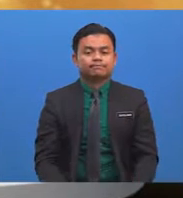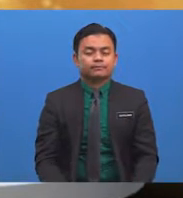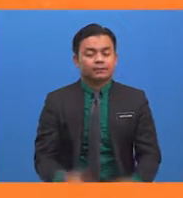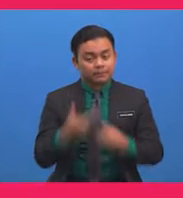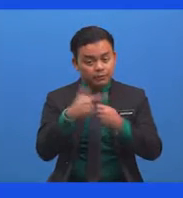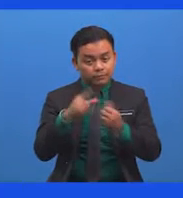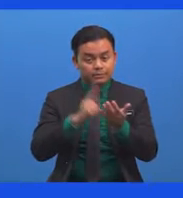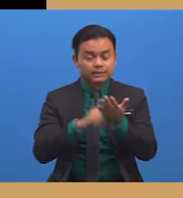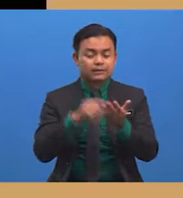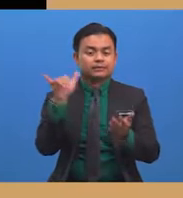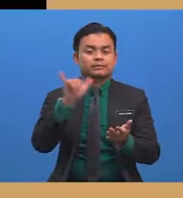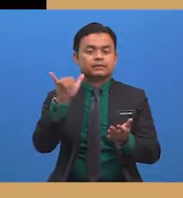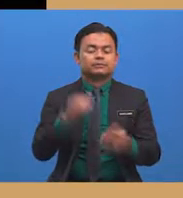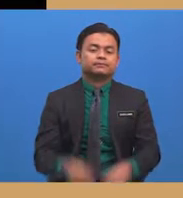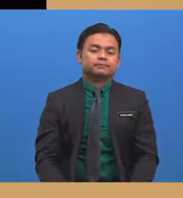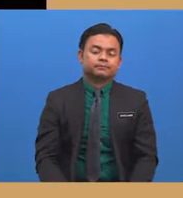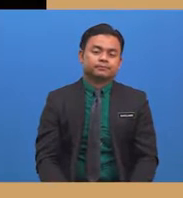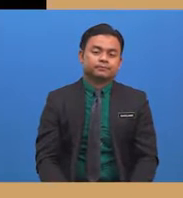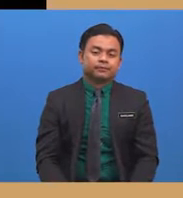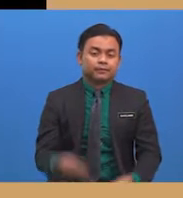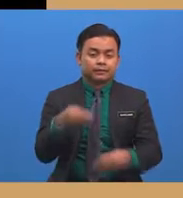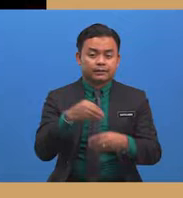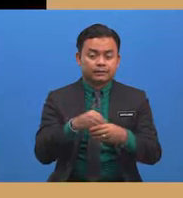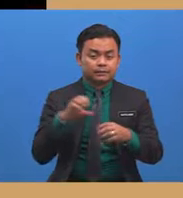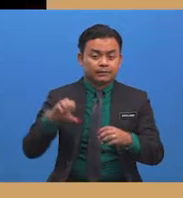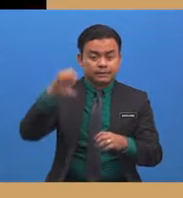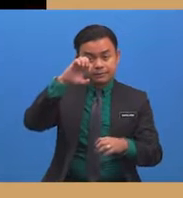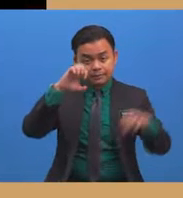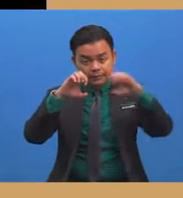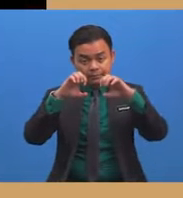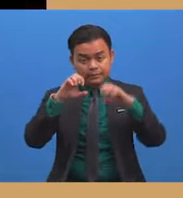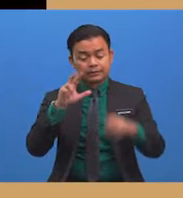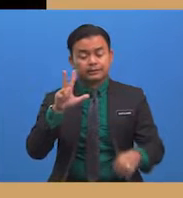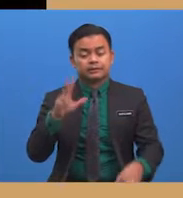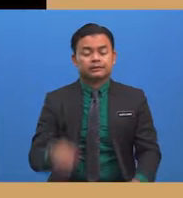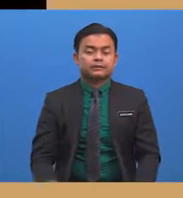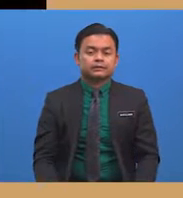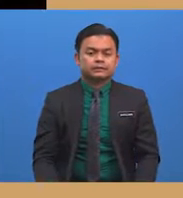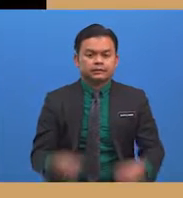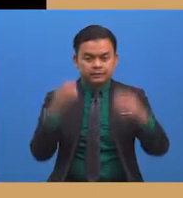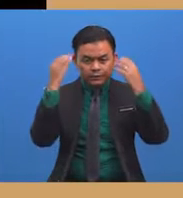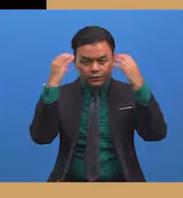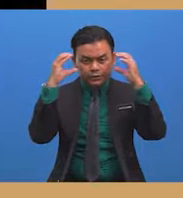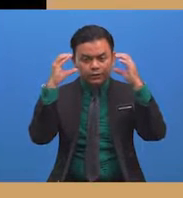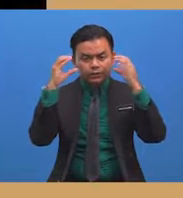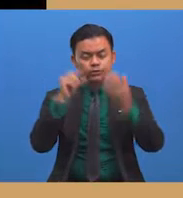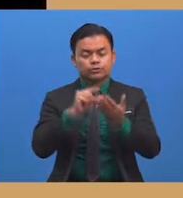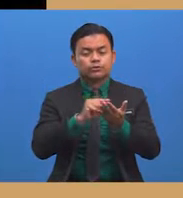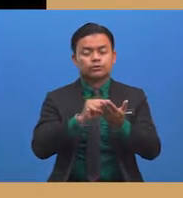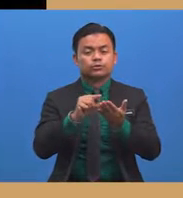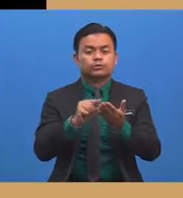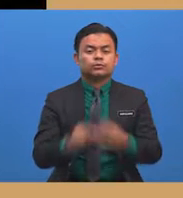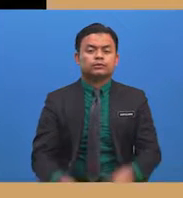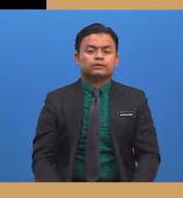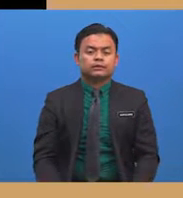sama-sama. Dalam eksperimen yang ketiga ini, cikgu masih menggunakan bahan-bahan yang sama seperti eksperimen yang